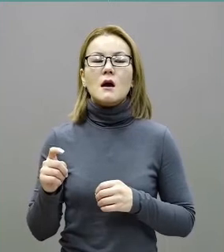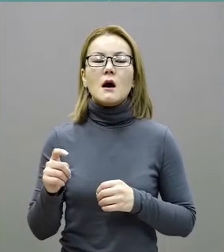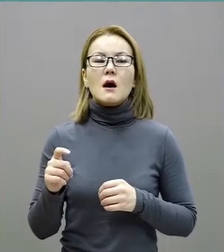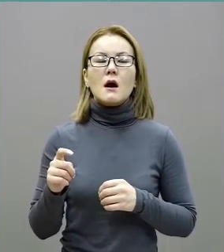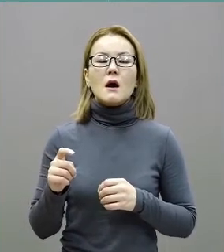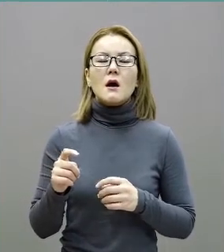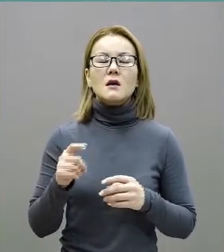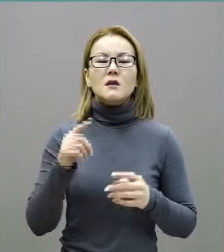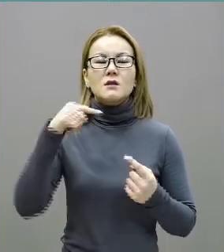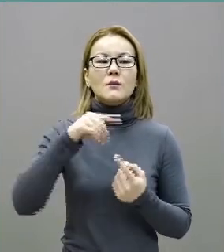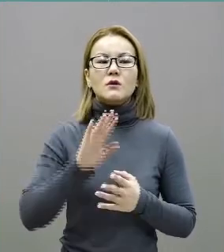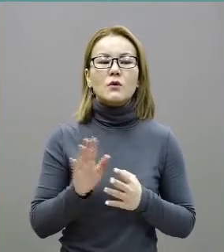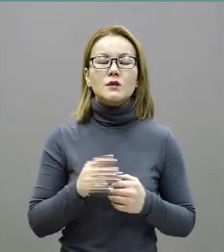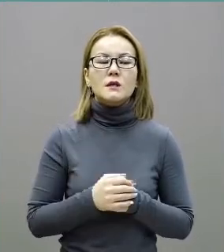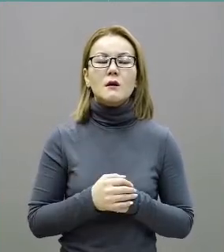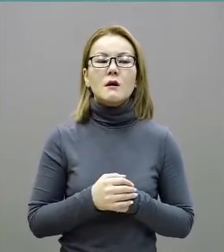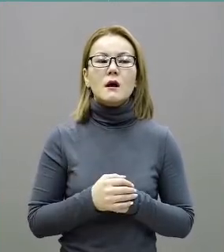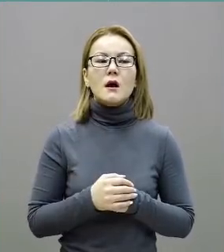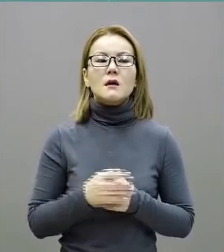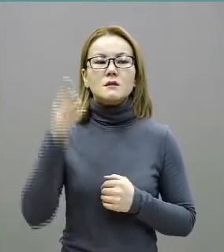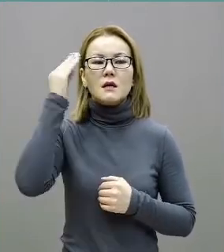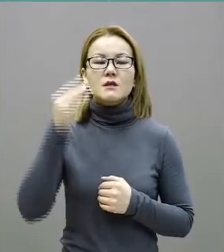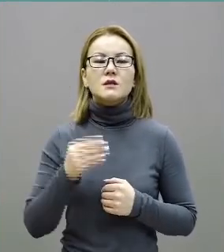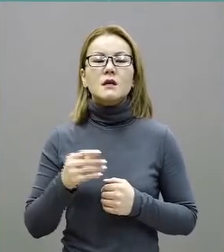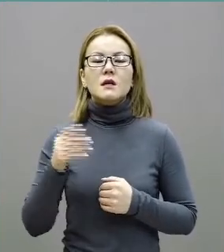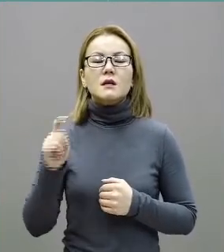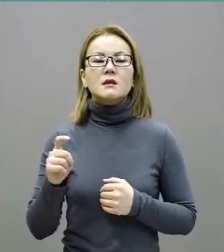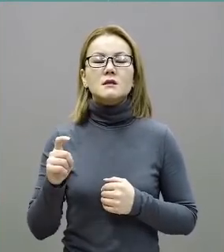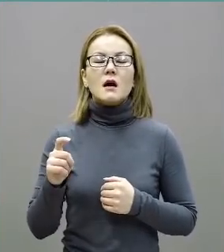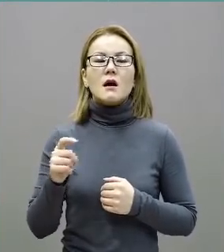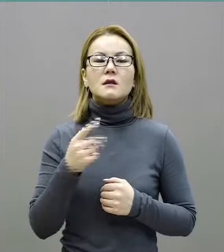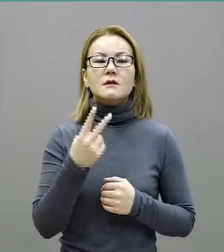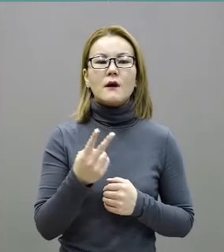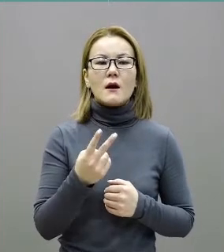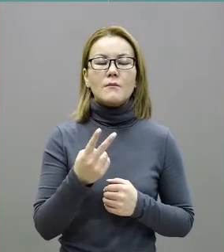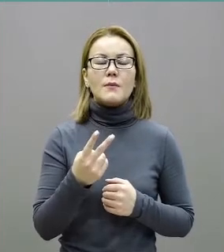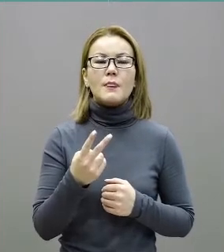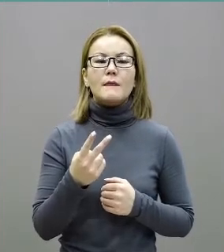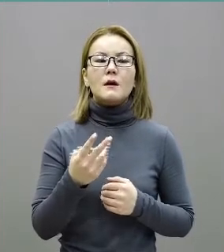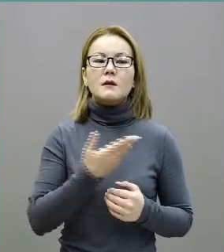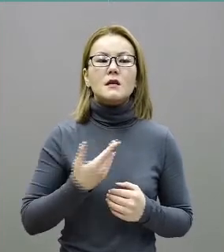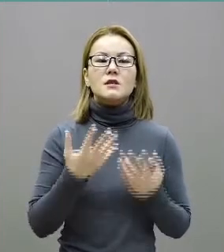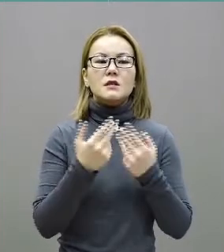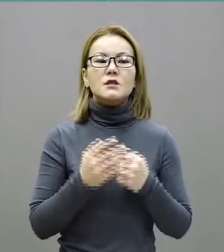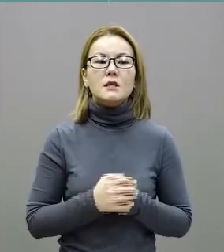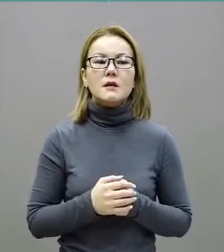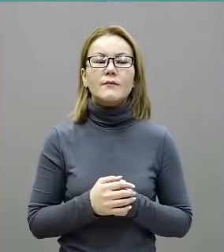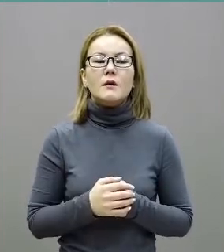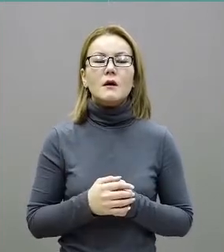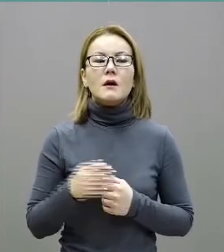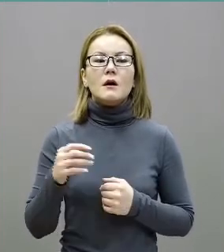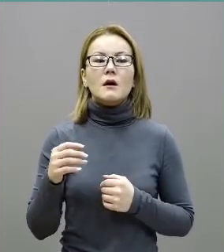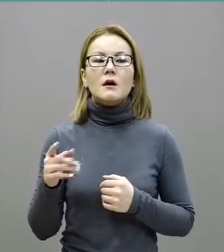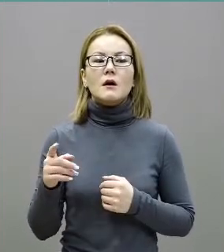подходит по смыслу задачи значит x2 является нашим решением 10 километров в час за